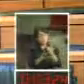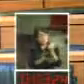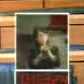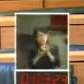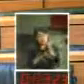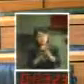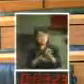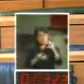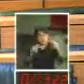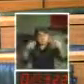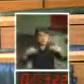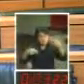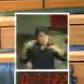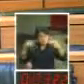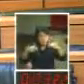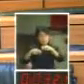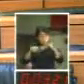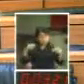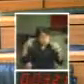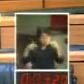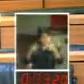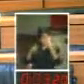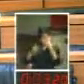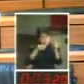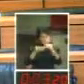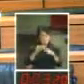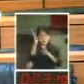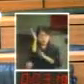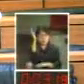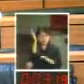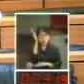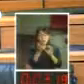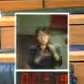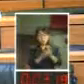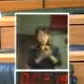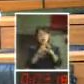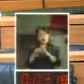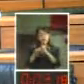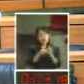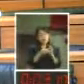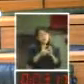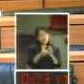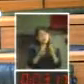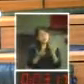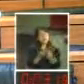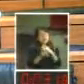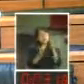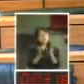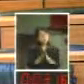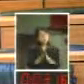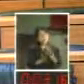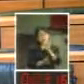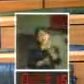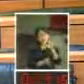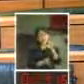ใต้ปีงบประมาณ2550ได้รับอนุมัติเป็นงบประมาณผูกพัน969ล้านบาท